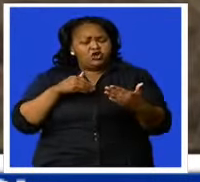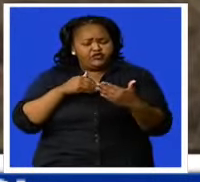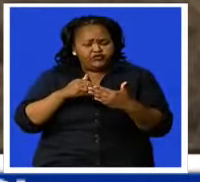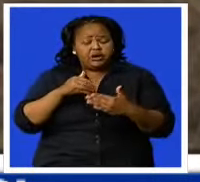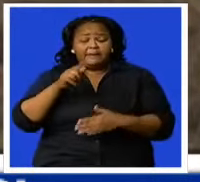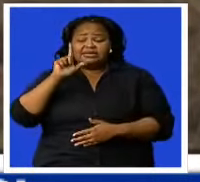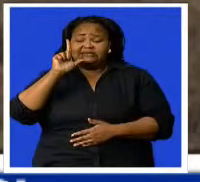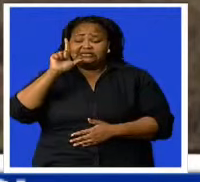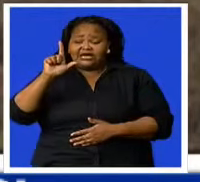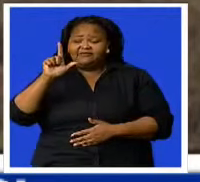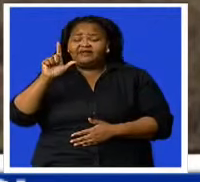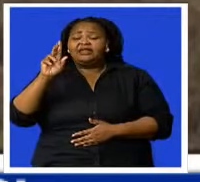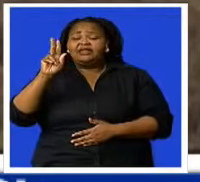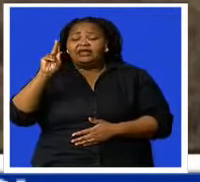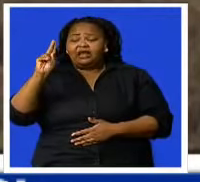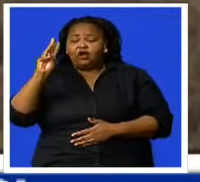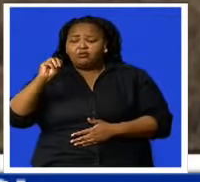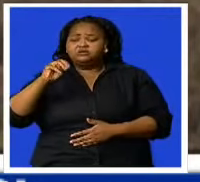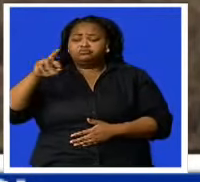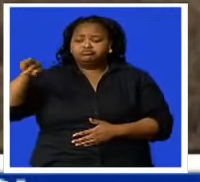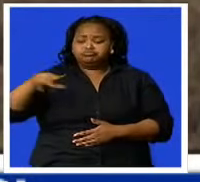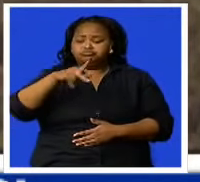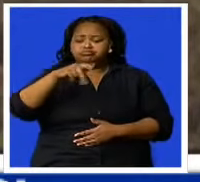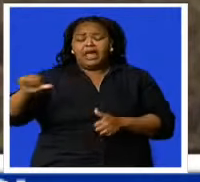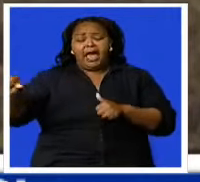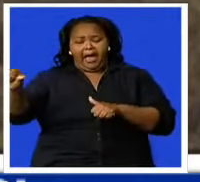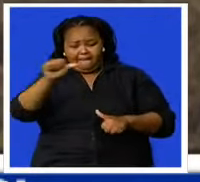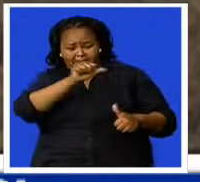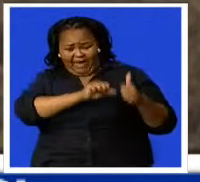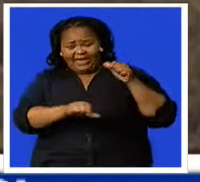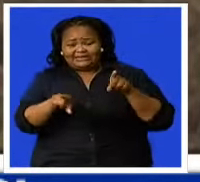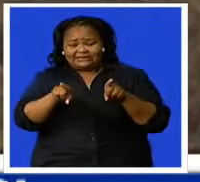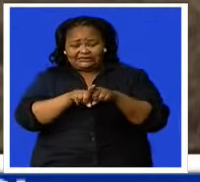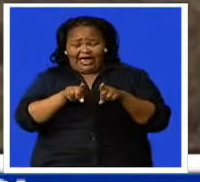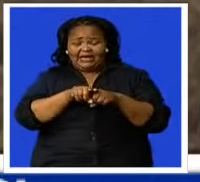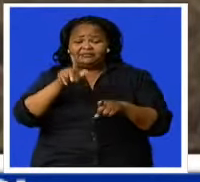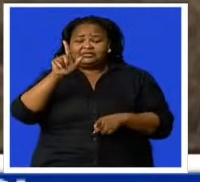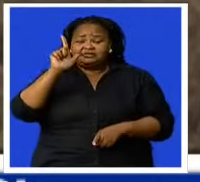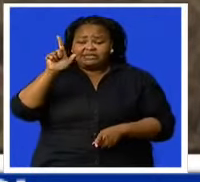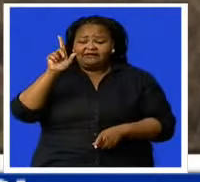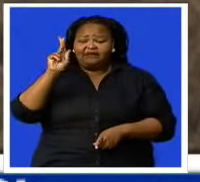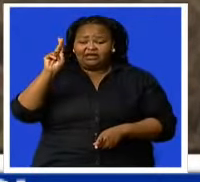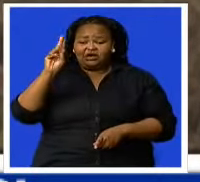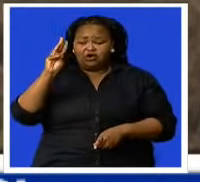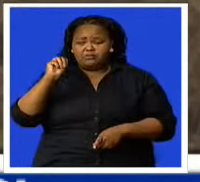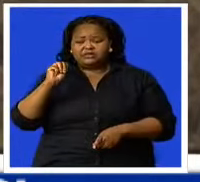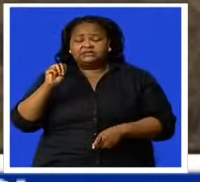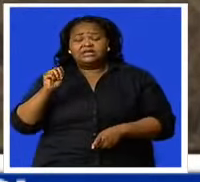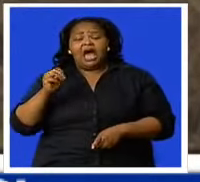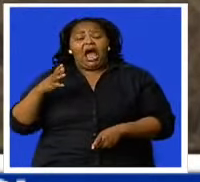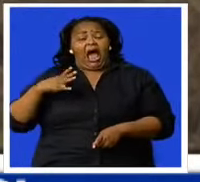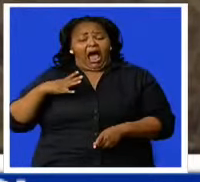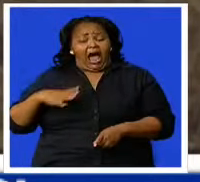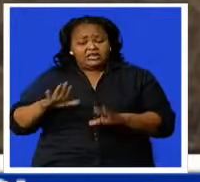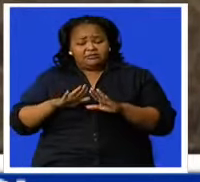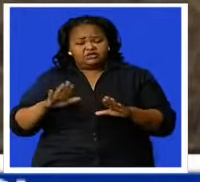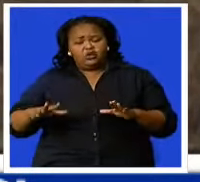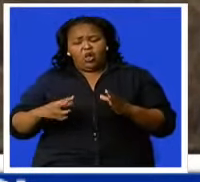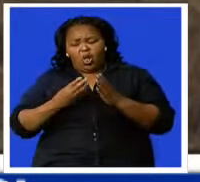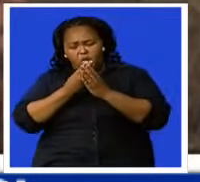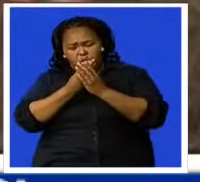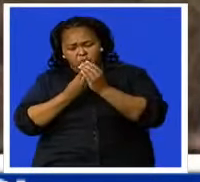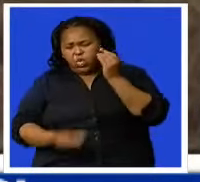7 kilometers kubuye lokho bekwenza ukuthi labantu abagcina bangacethe esikolweni kwesibili kugcina